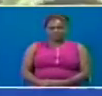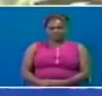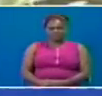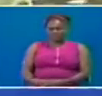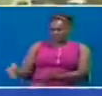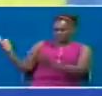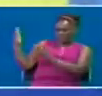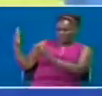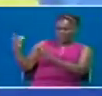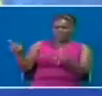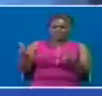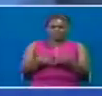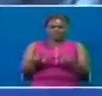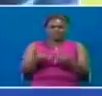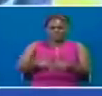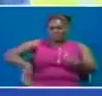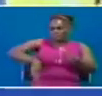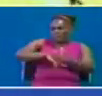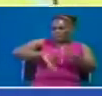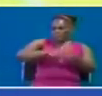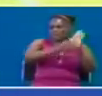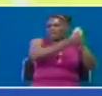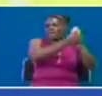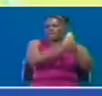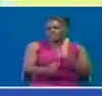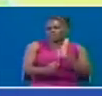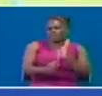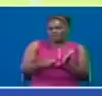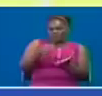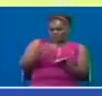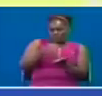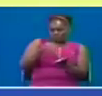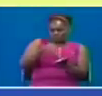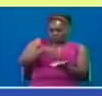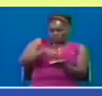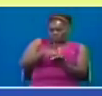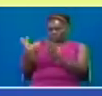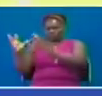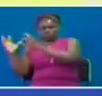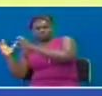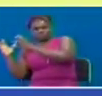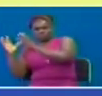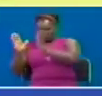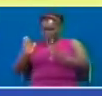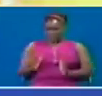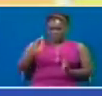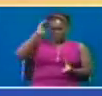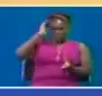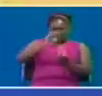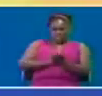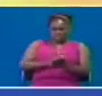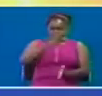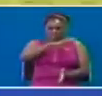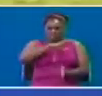Solomon vile vile anayotajiriba kwenye mchezo wa kandanda katika nafasi ya mlinda lango, mchezo ambao anaamini utamfaa